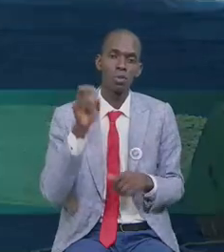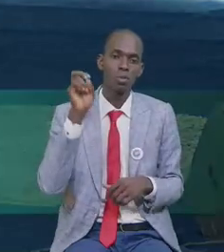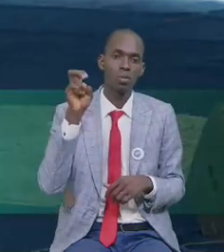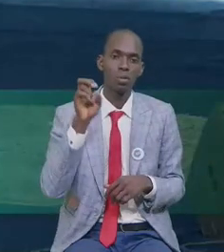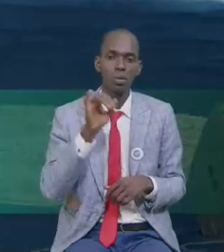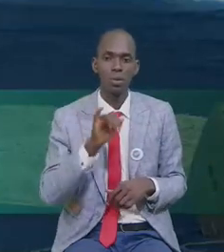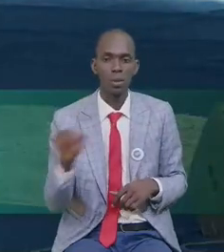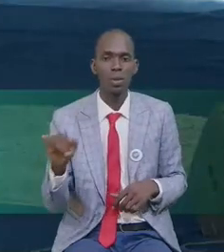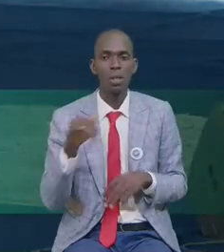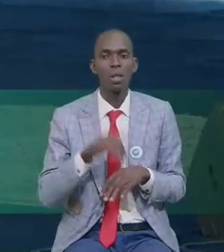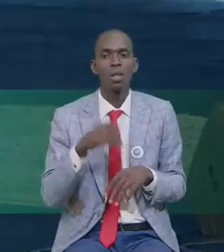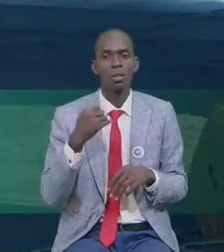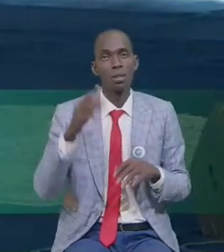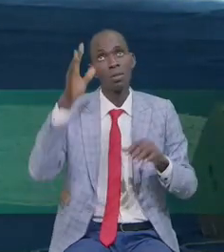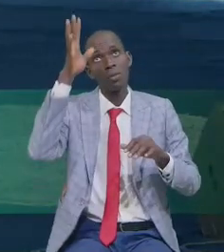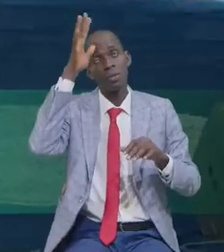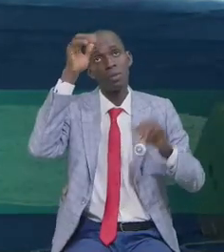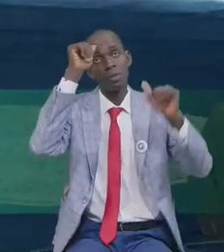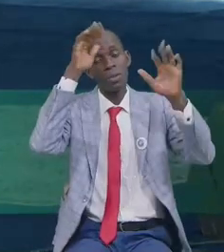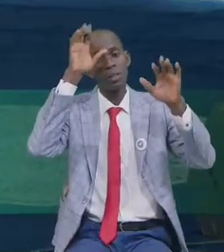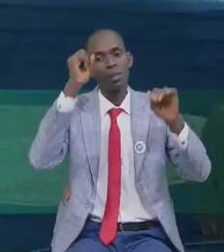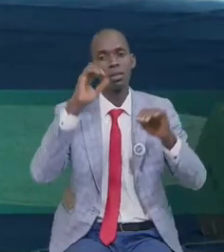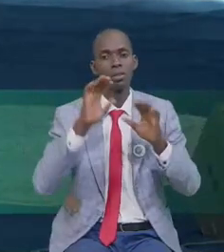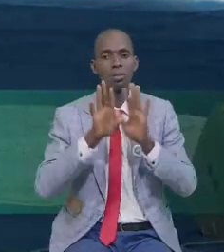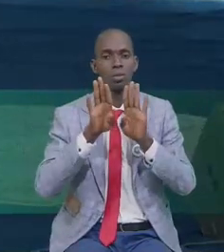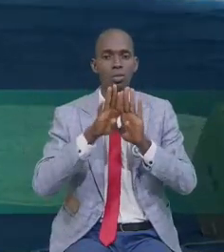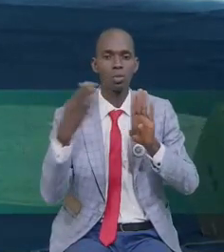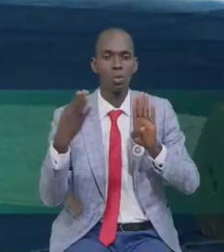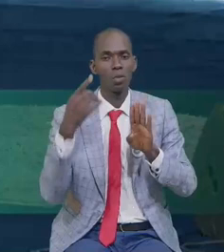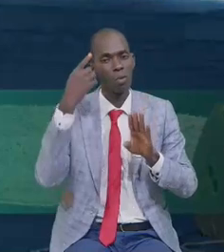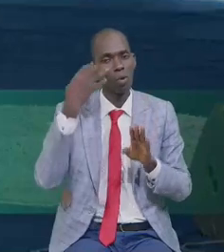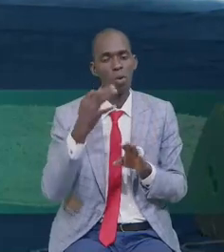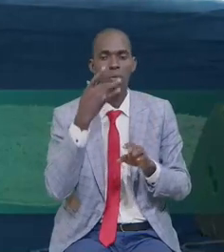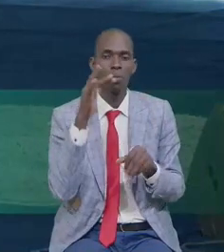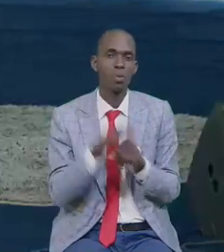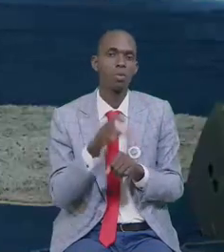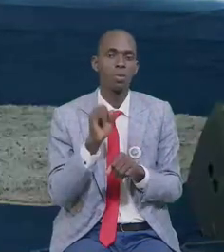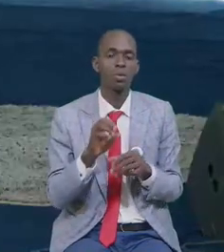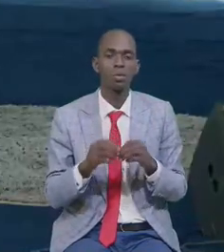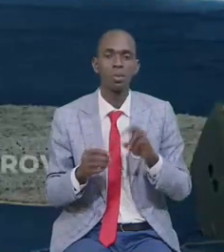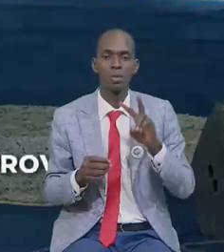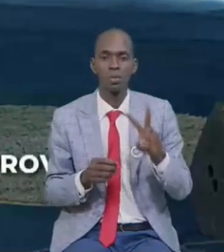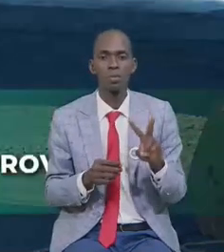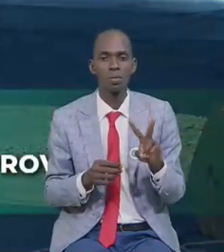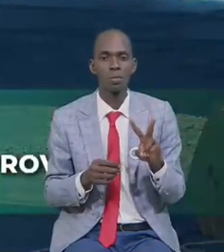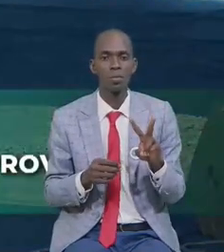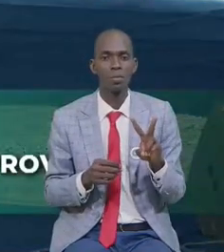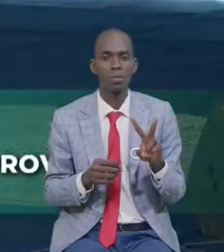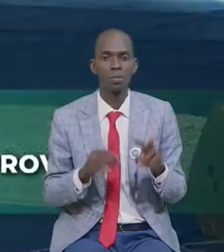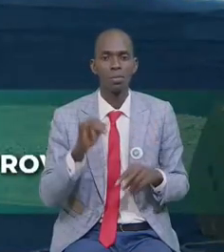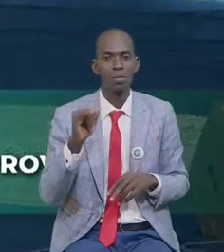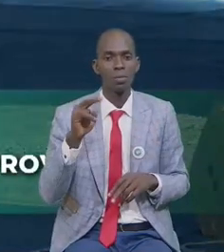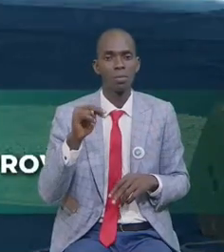à la porte des promesses de Dieu. Deuxième élément, frapper de façon incessante à la porte